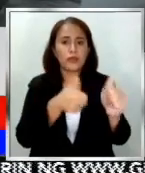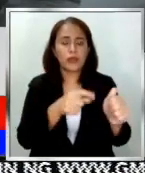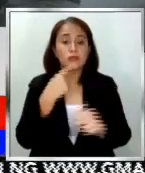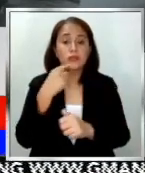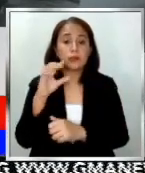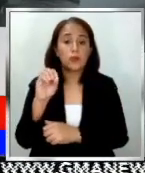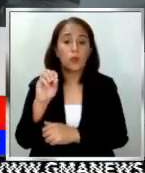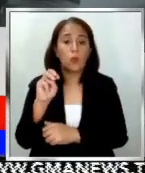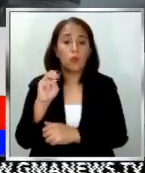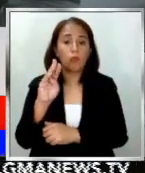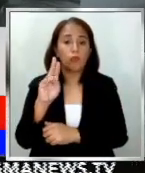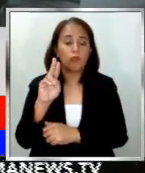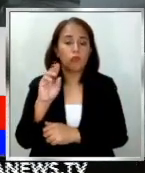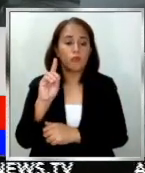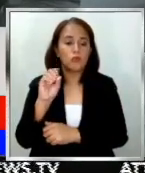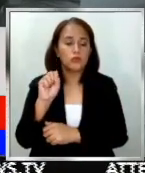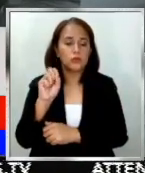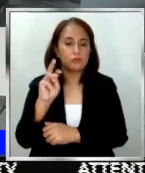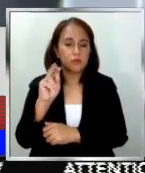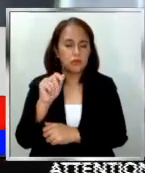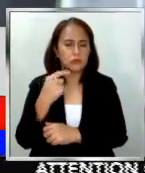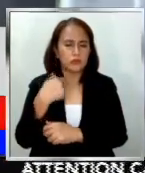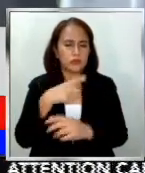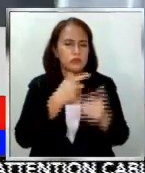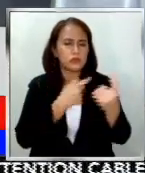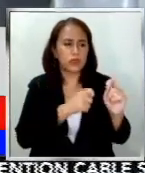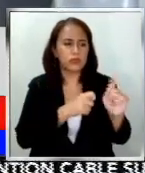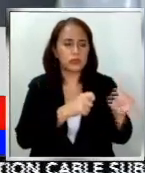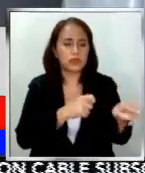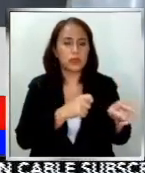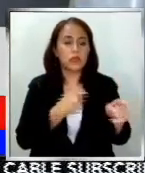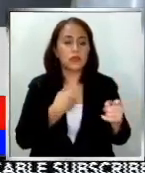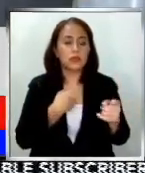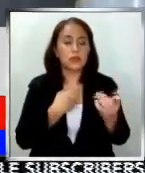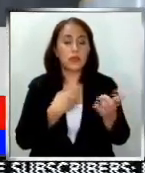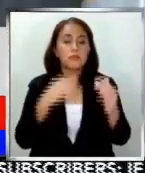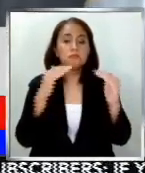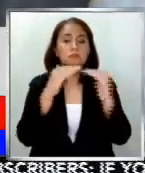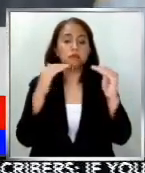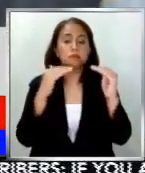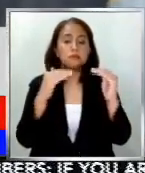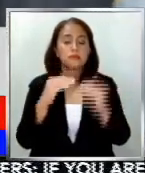Magtitiwala raw sila na magiging patas ang Ombudsman sa kaso.